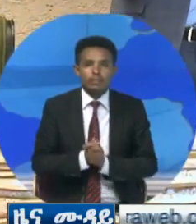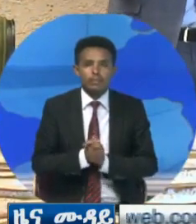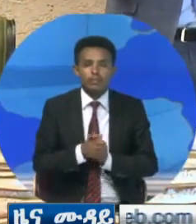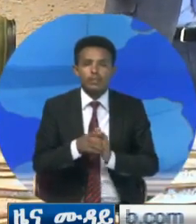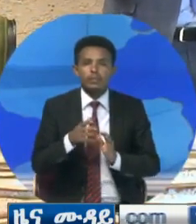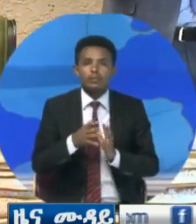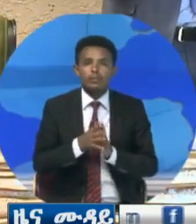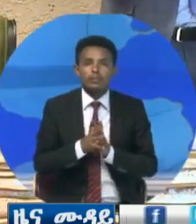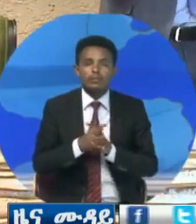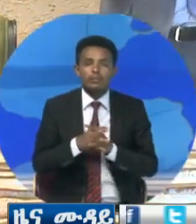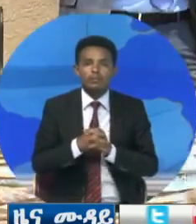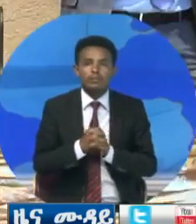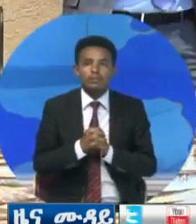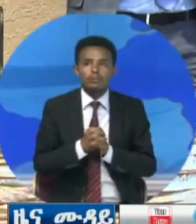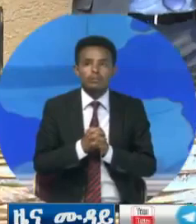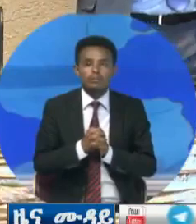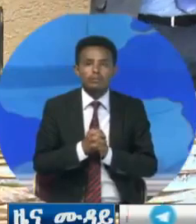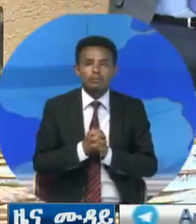ዋጋ መልከሌ